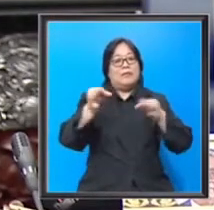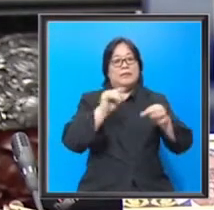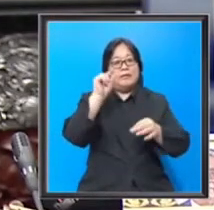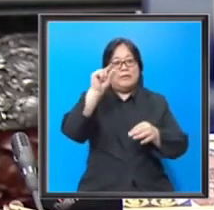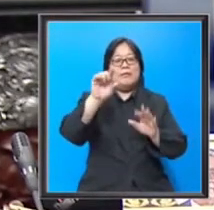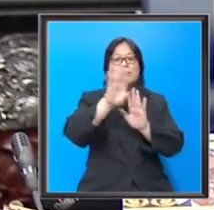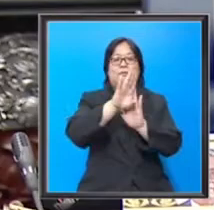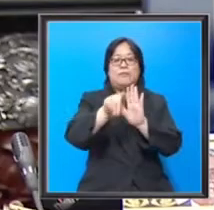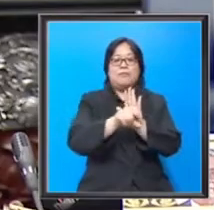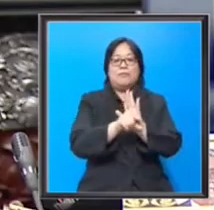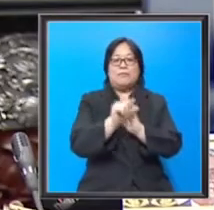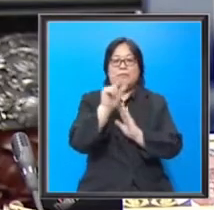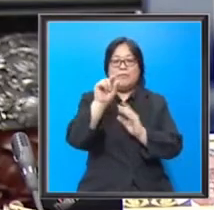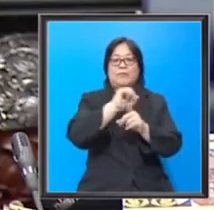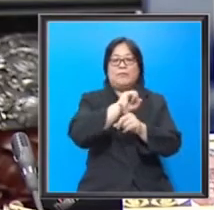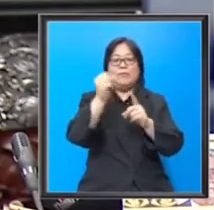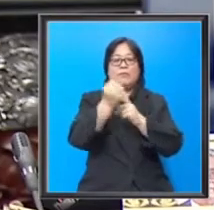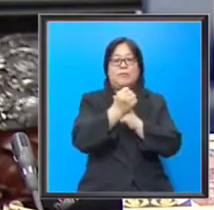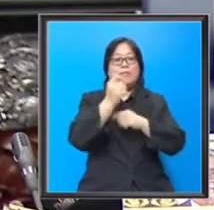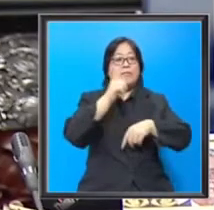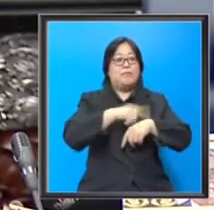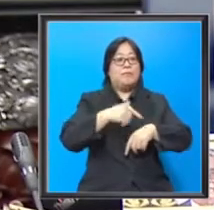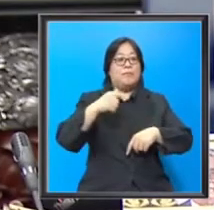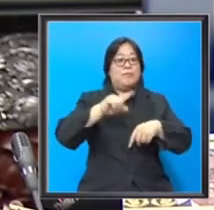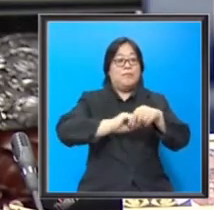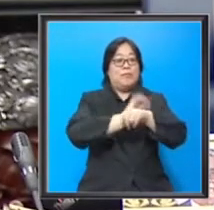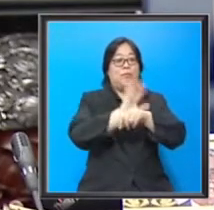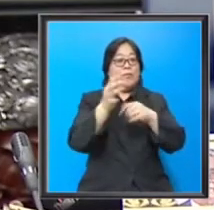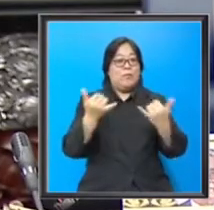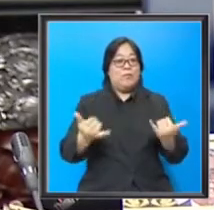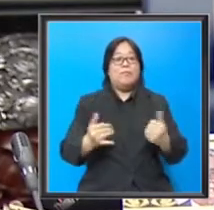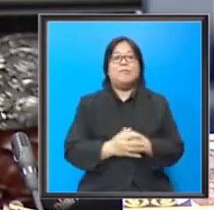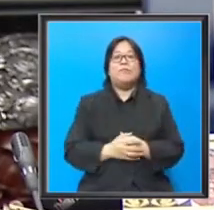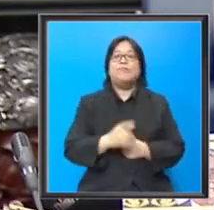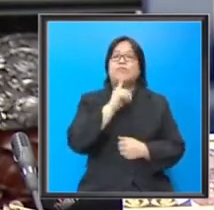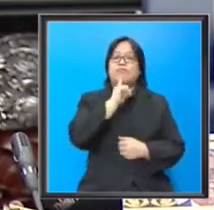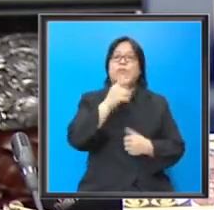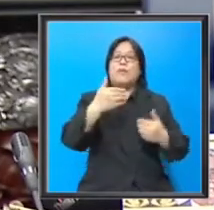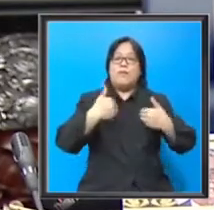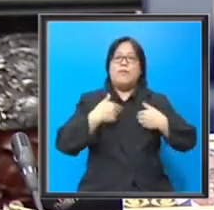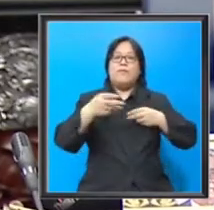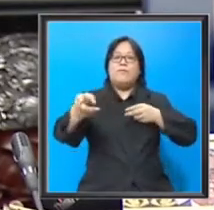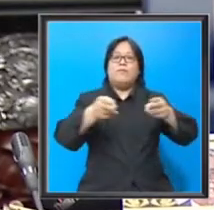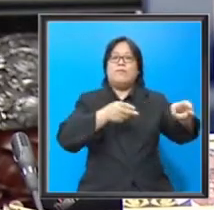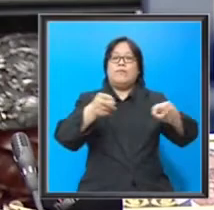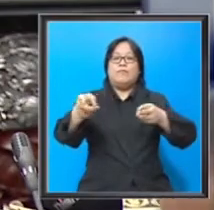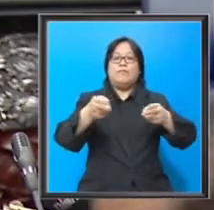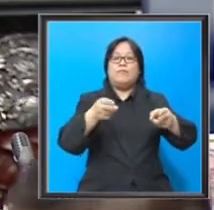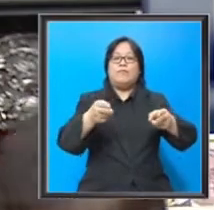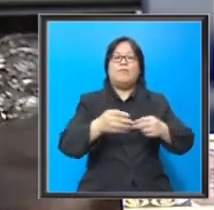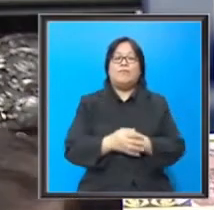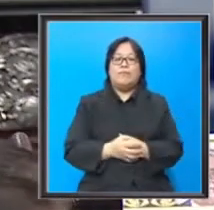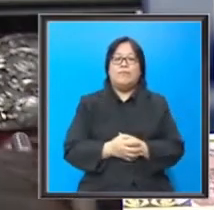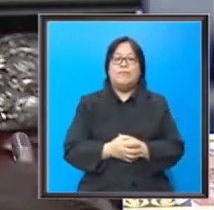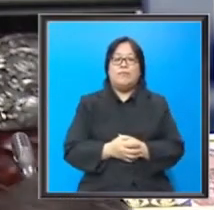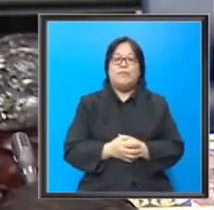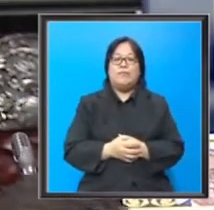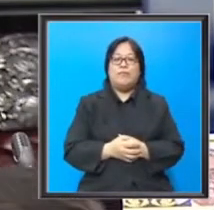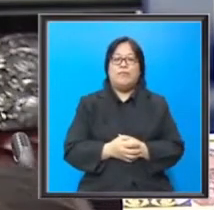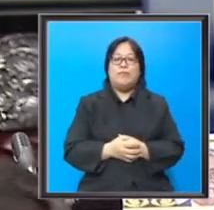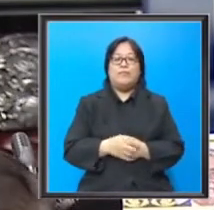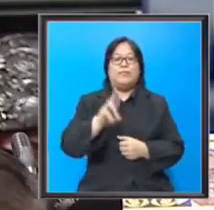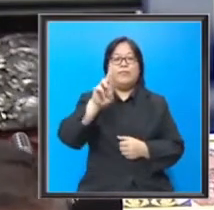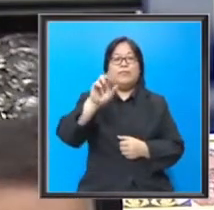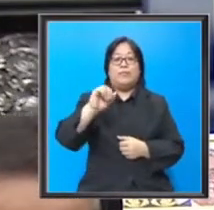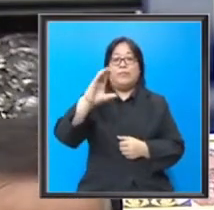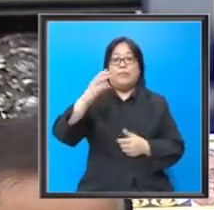belakang sedikit ya tentang keadaan masa dashmesh komik ini sebenarnya memang ada usaha yang telah pun dibuat ya oleh